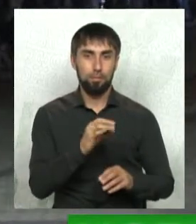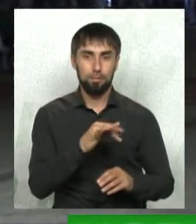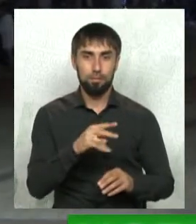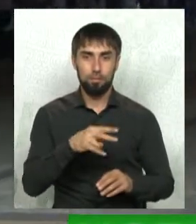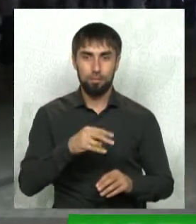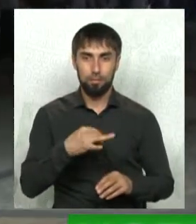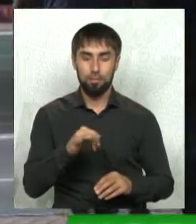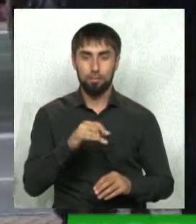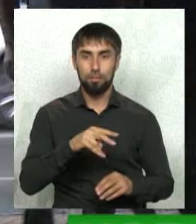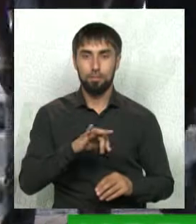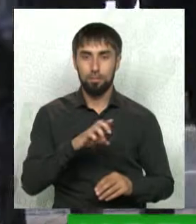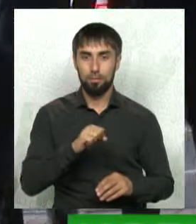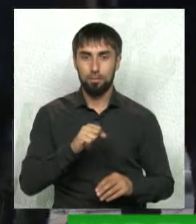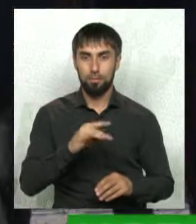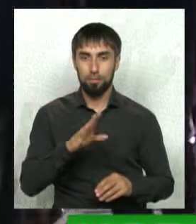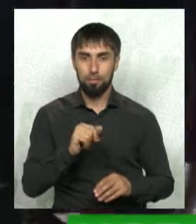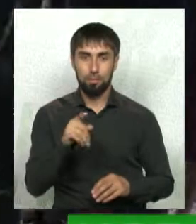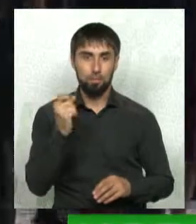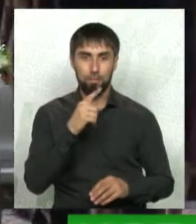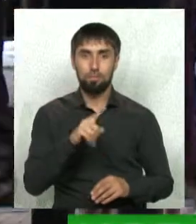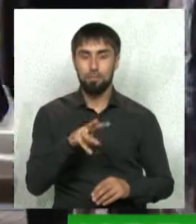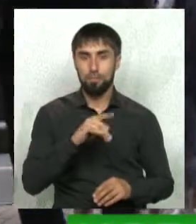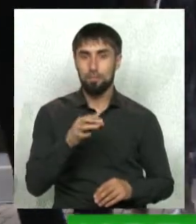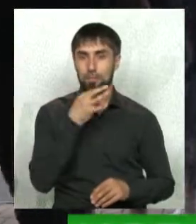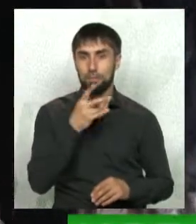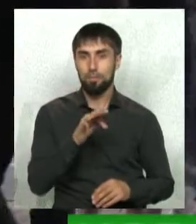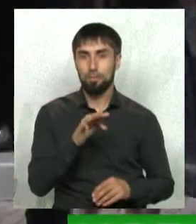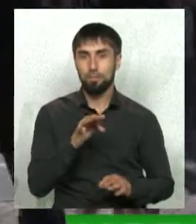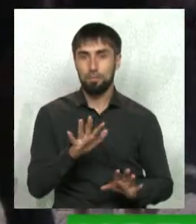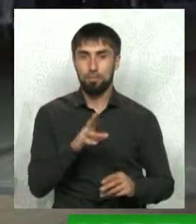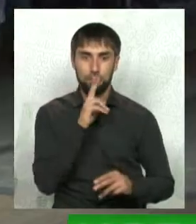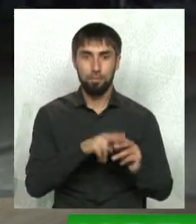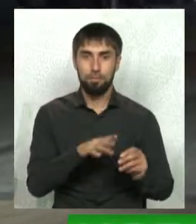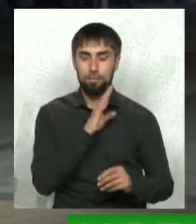Чугина узнает от Умара, что Магас ему нравится, вот только потерял маму.